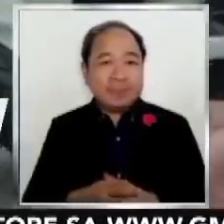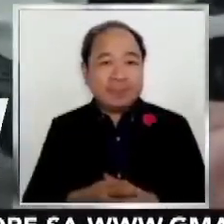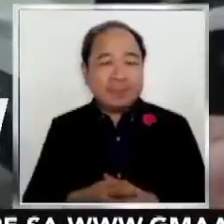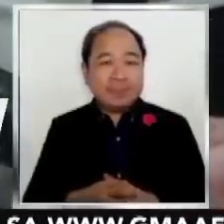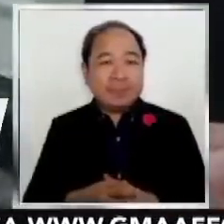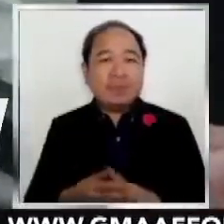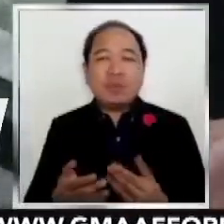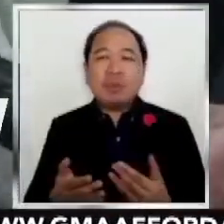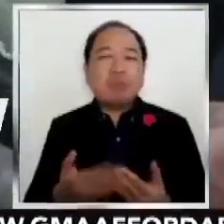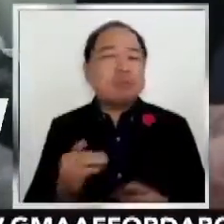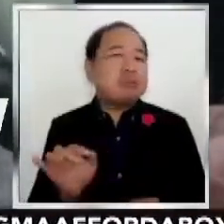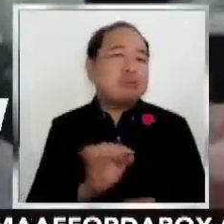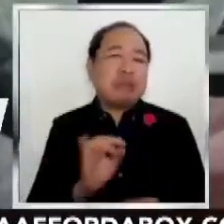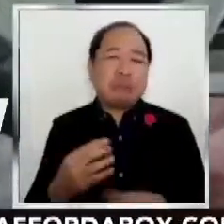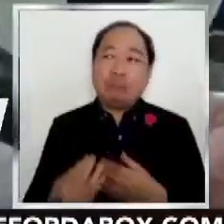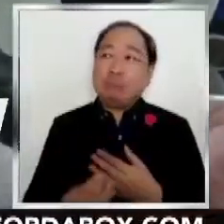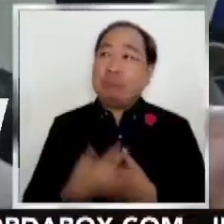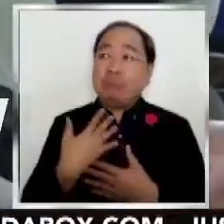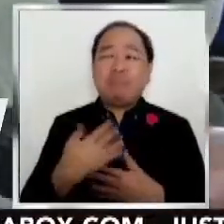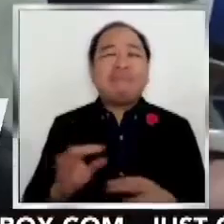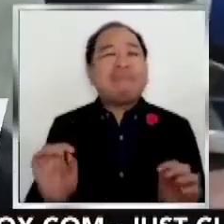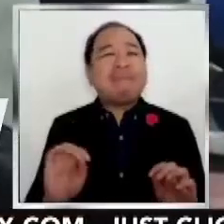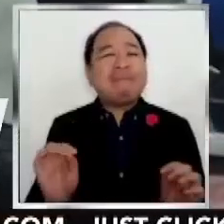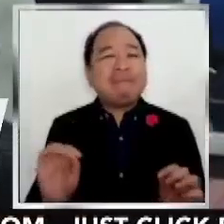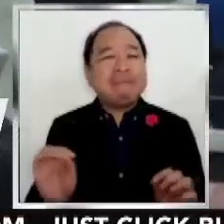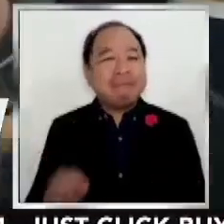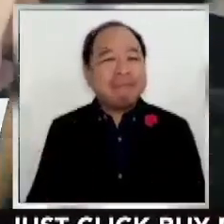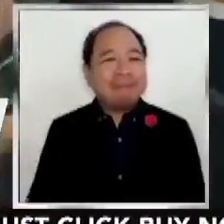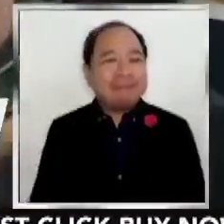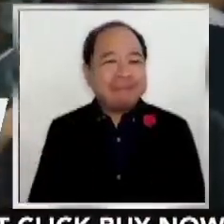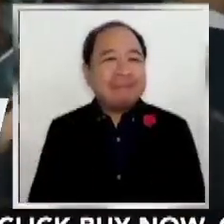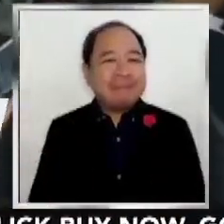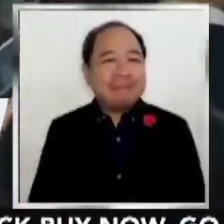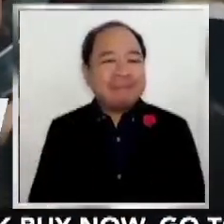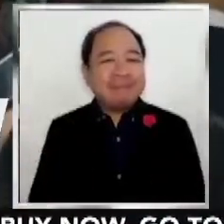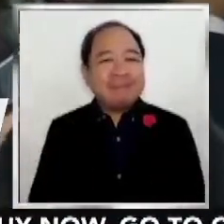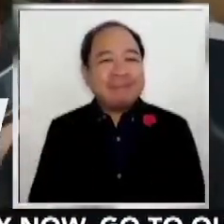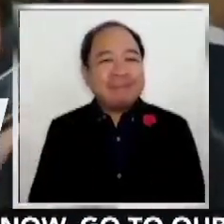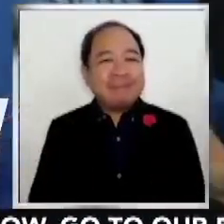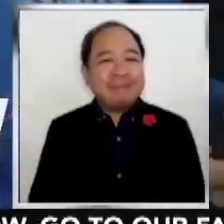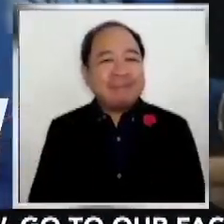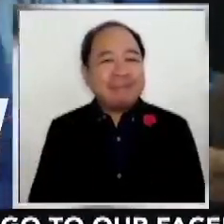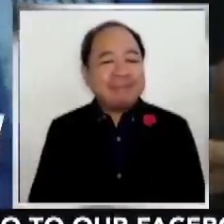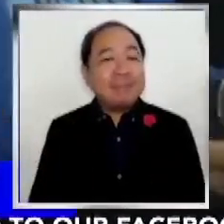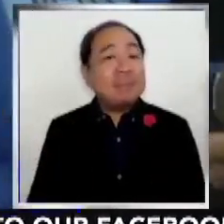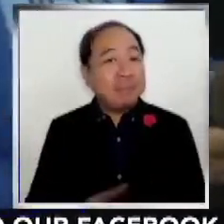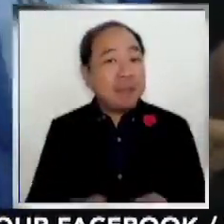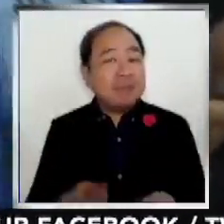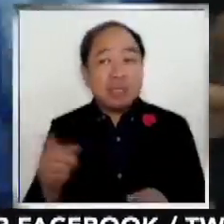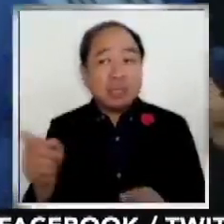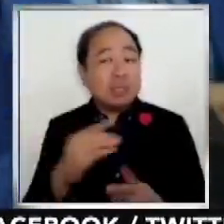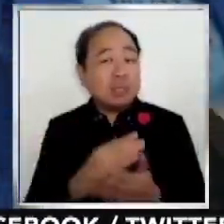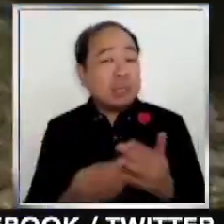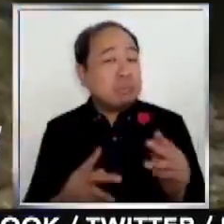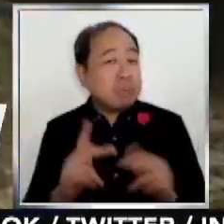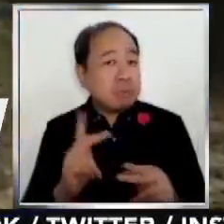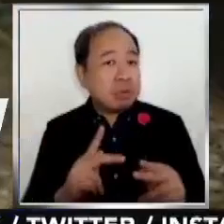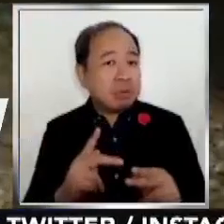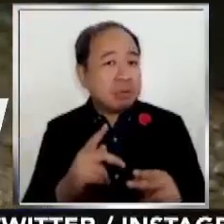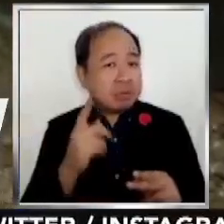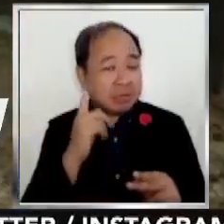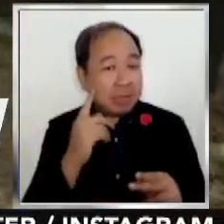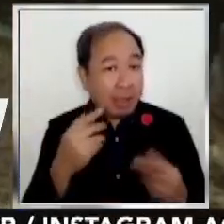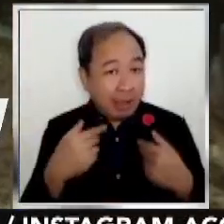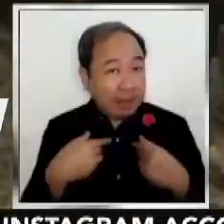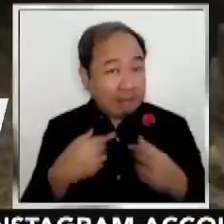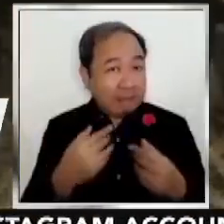dating. It's only November. Pero hirit ng iba, wala bang panggulat diyang libreng sakay